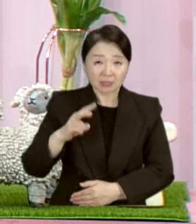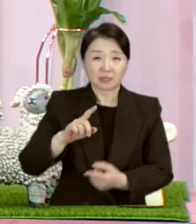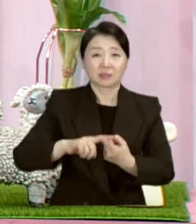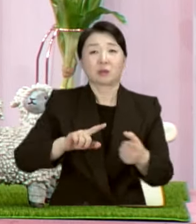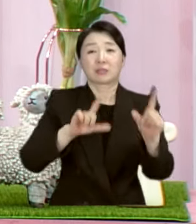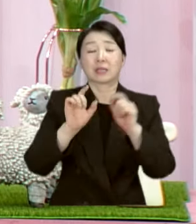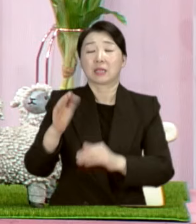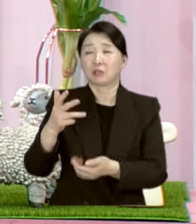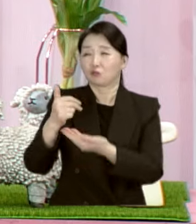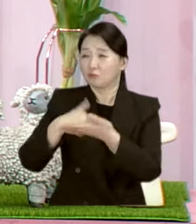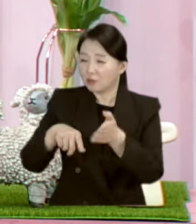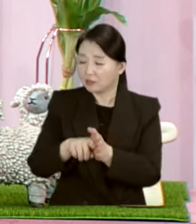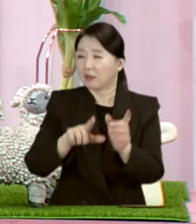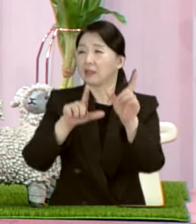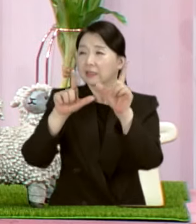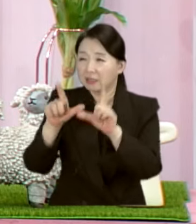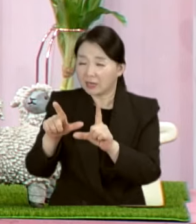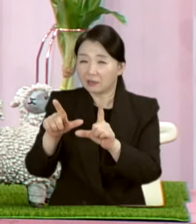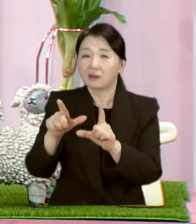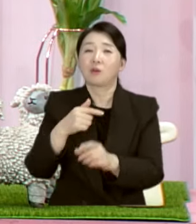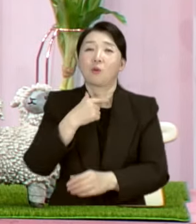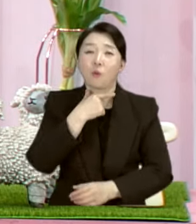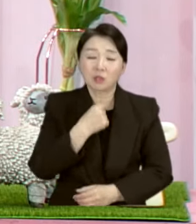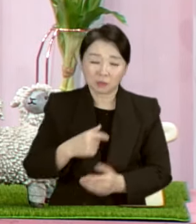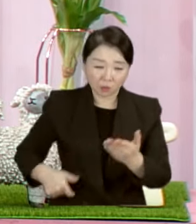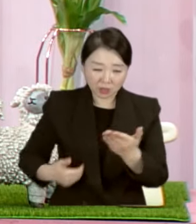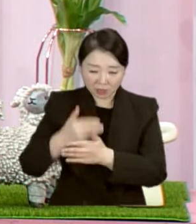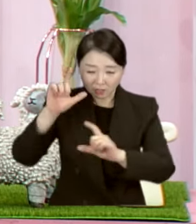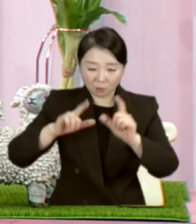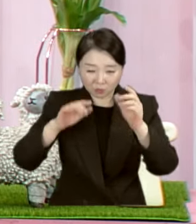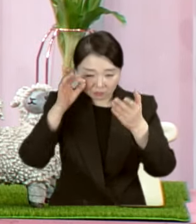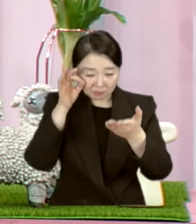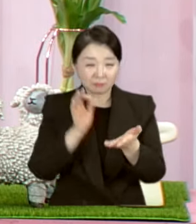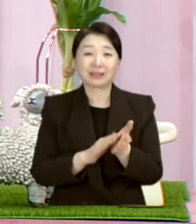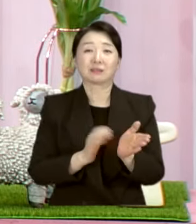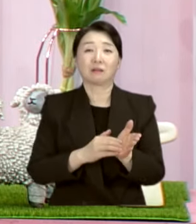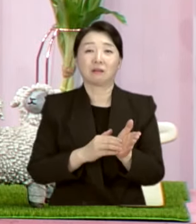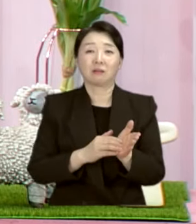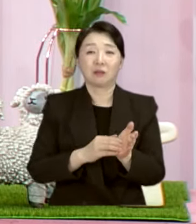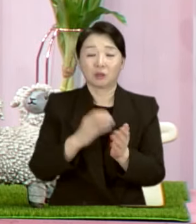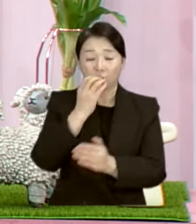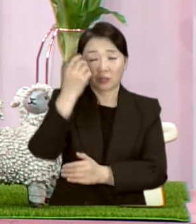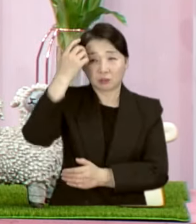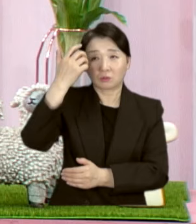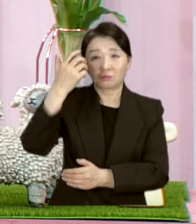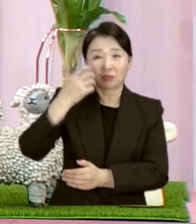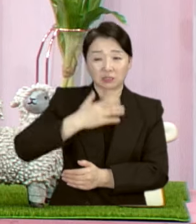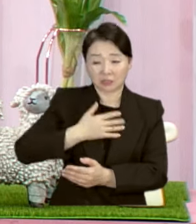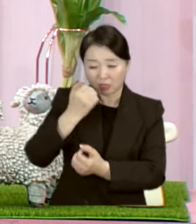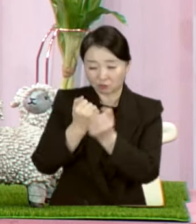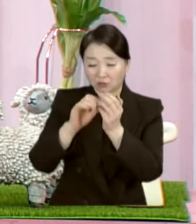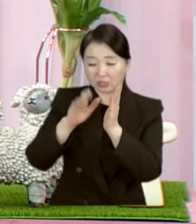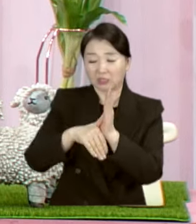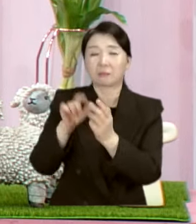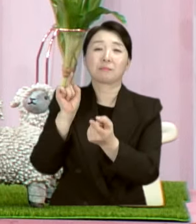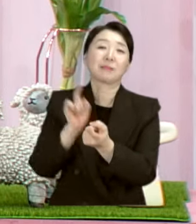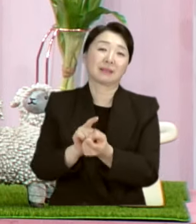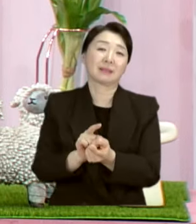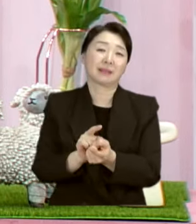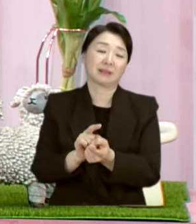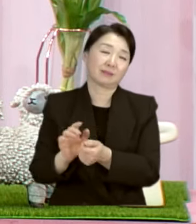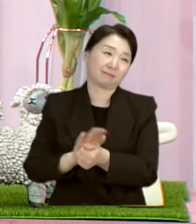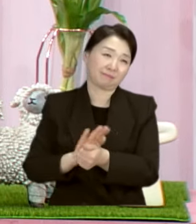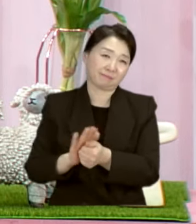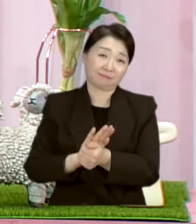위해 살겠습니다. 라면서 회개하는 제 모습을 보게 됐어요. 이야. 성령님께서 강권적으로 수련회 때 저를